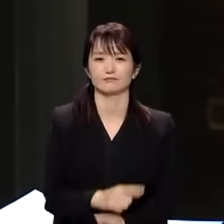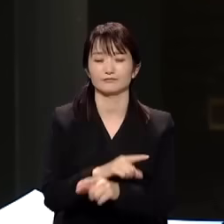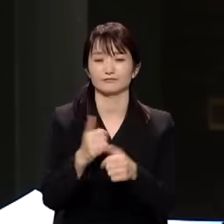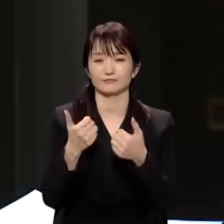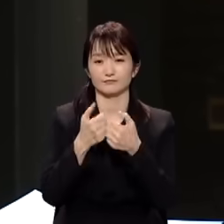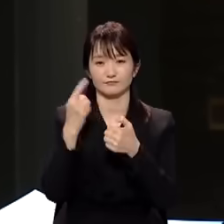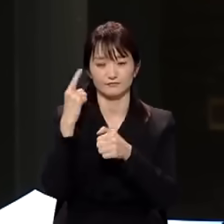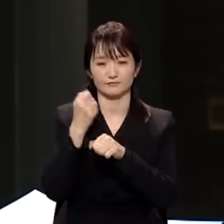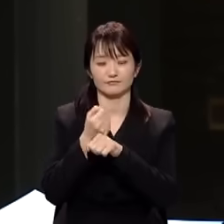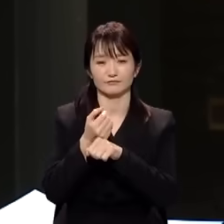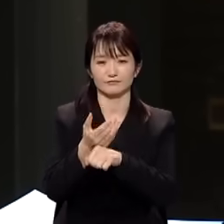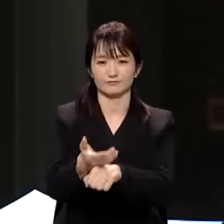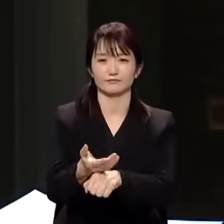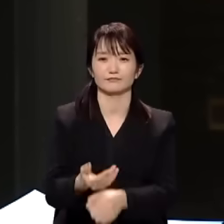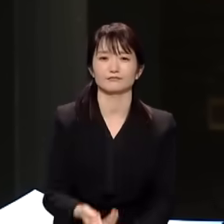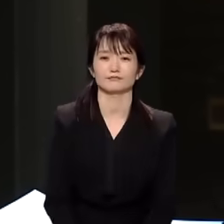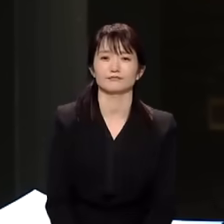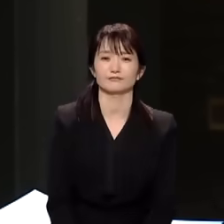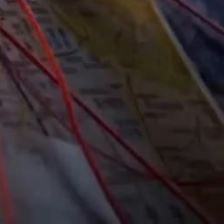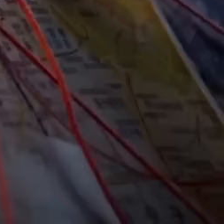별별 상담소 이어갑니다.